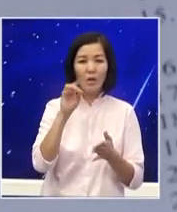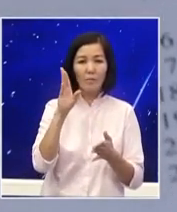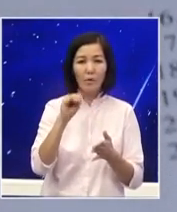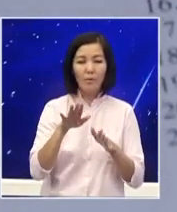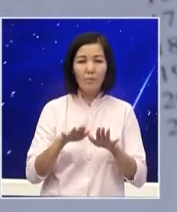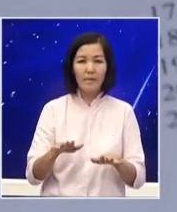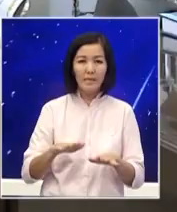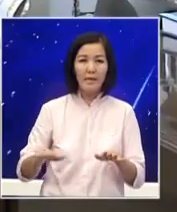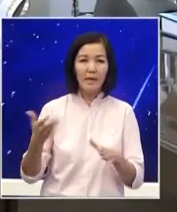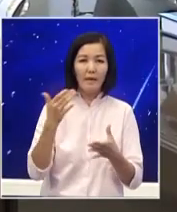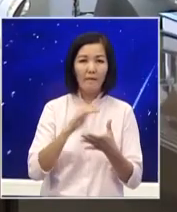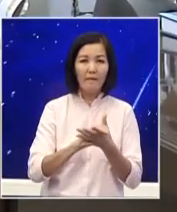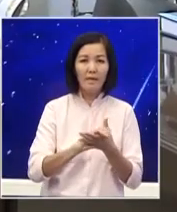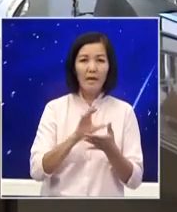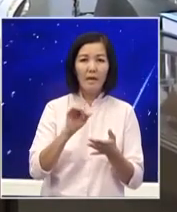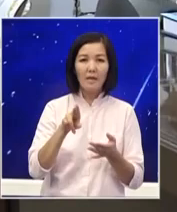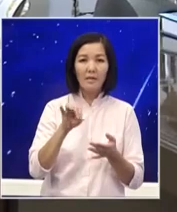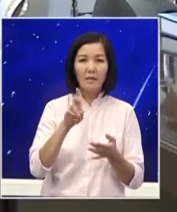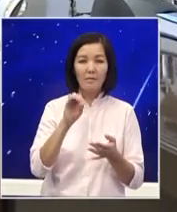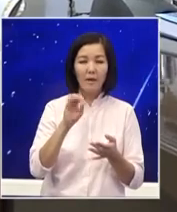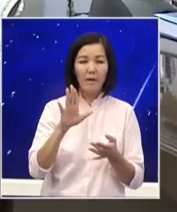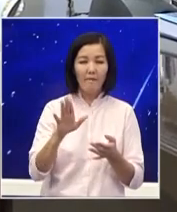местный краевед же на богатель баев